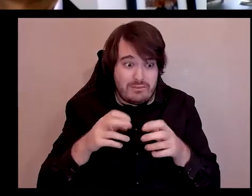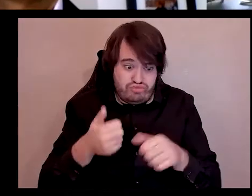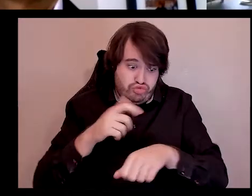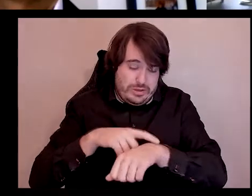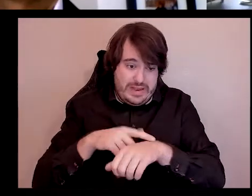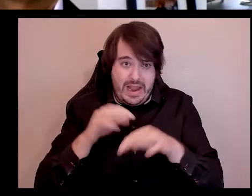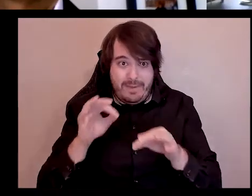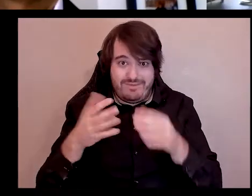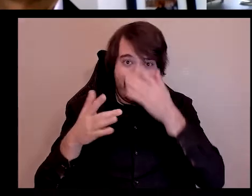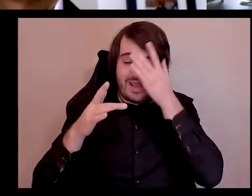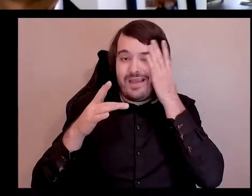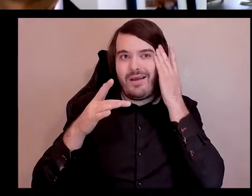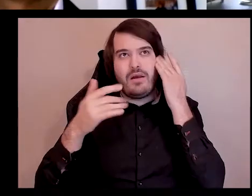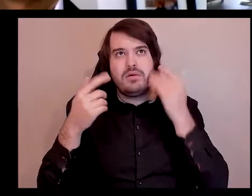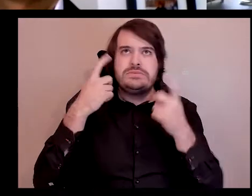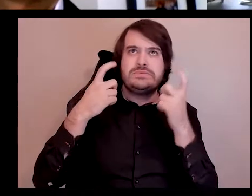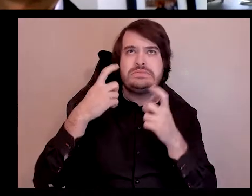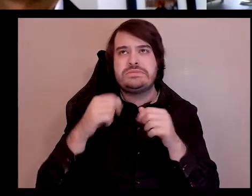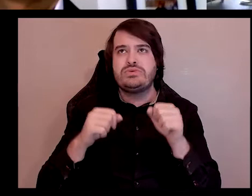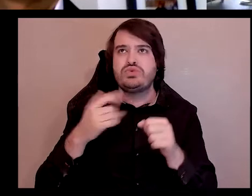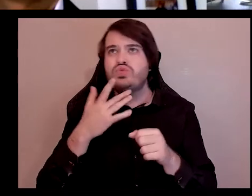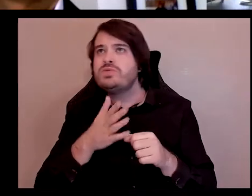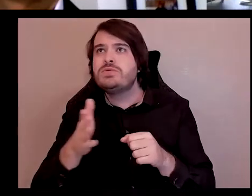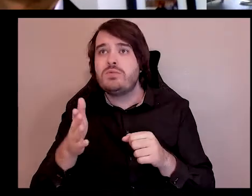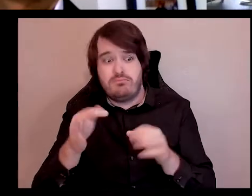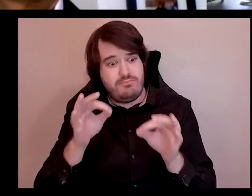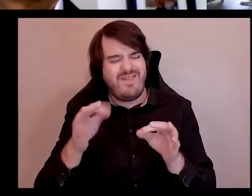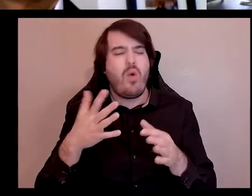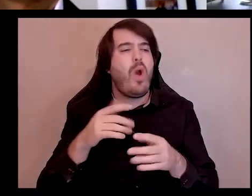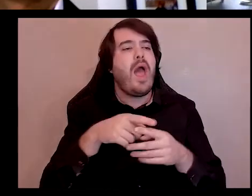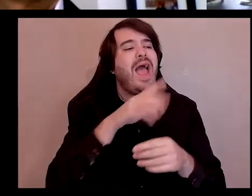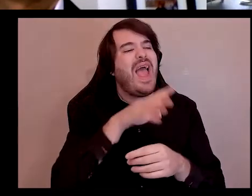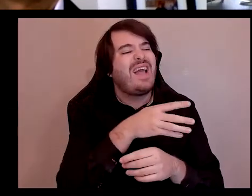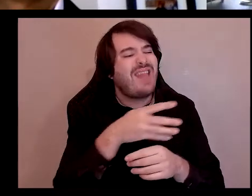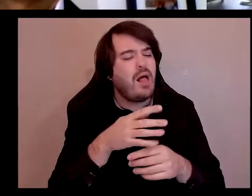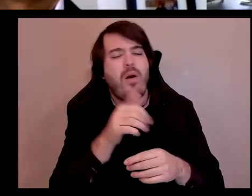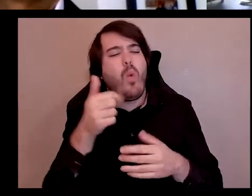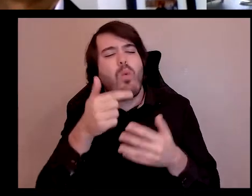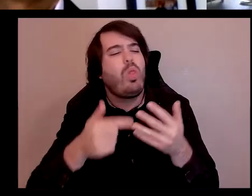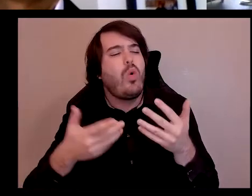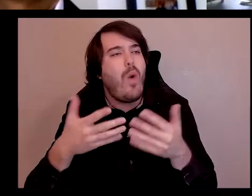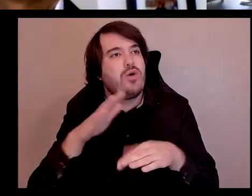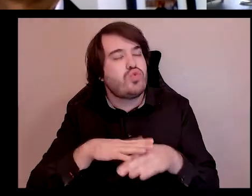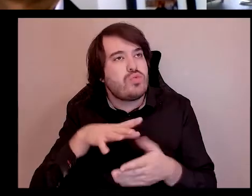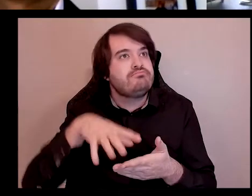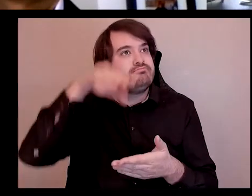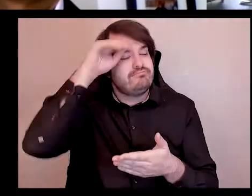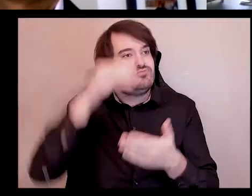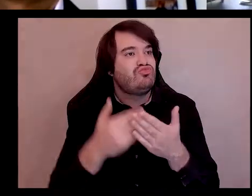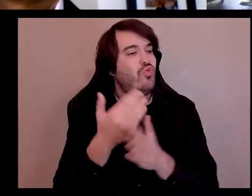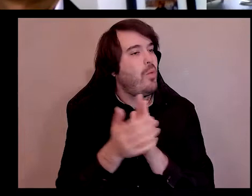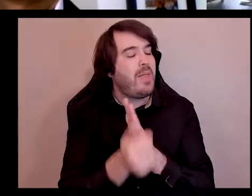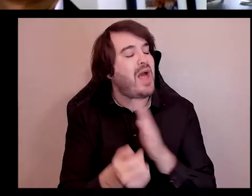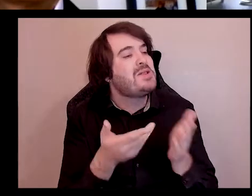période, justement, de recherche? Ils ont un peu plus de temps, puis ils sont en train de se remettre en question. Qu'est-ce que vous entendez, autre qu'Excel, qui semble être